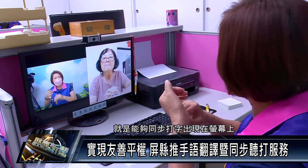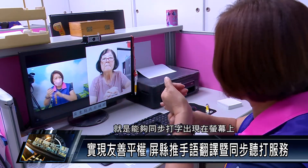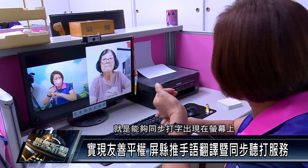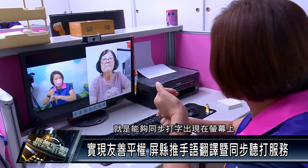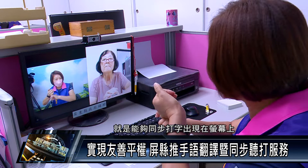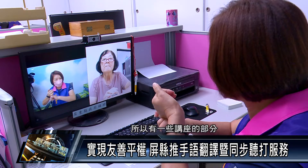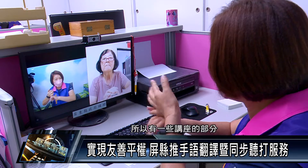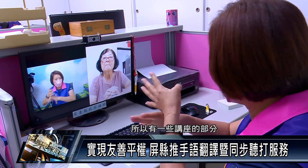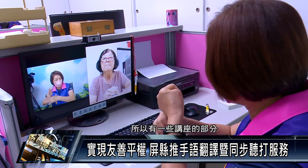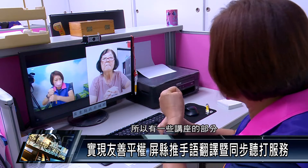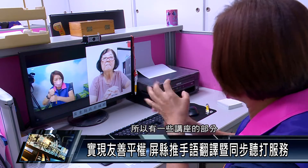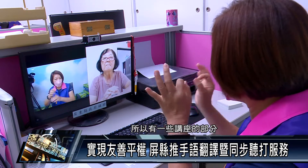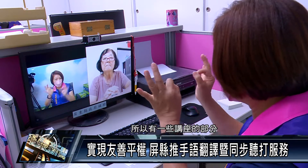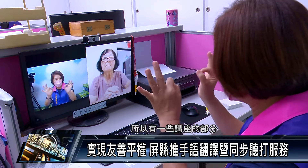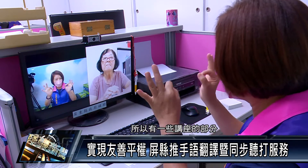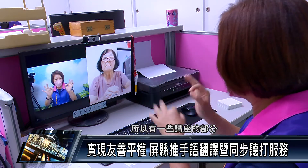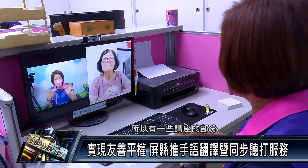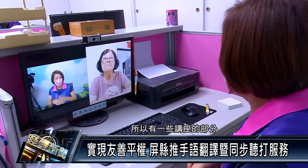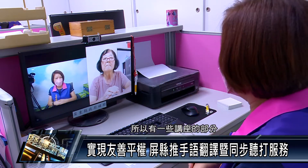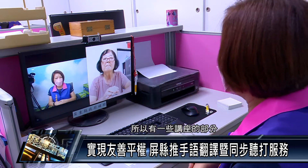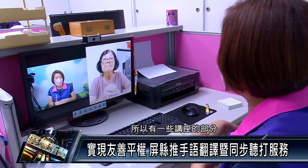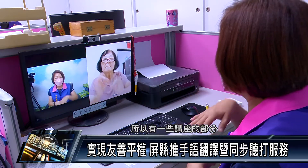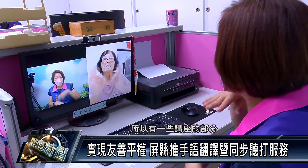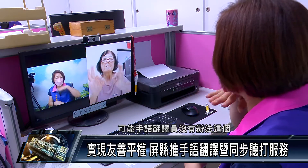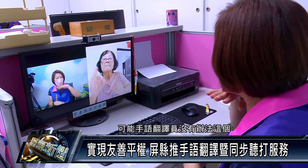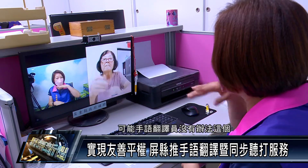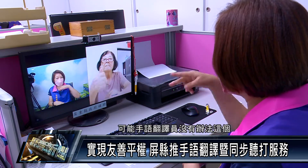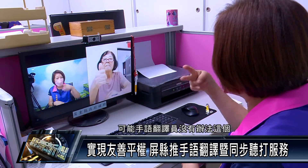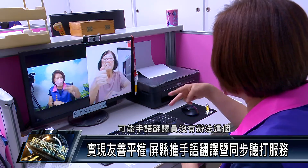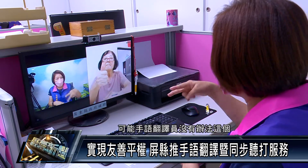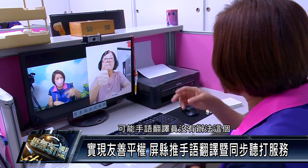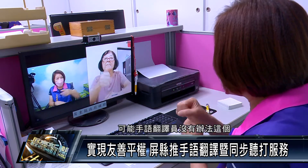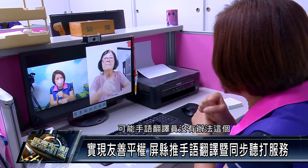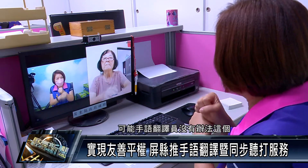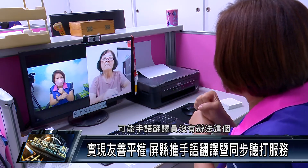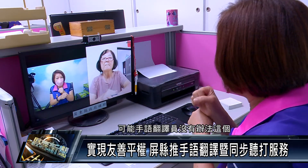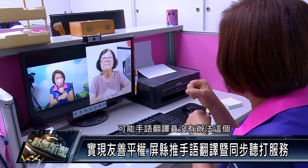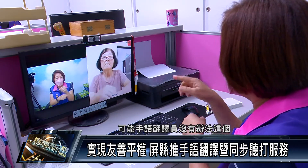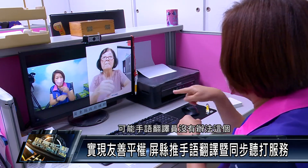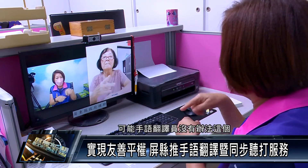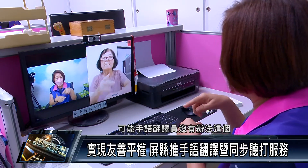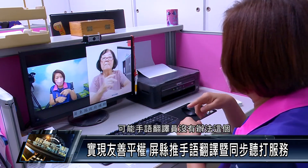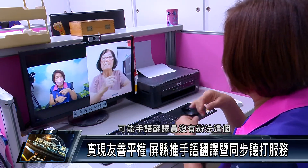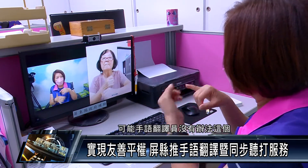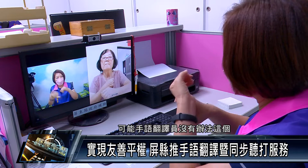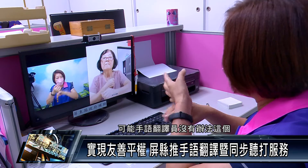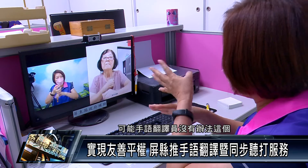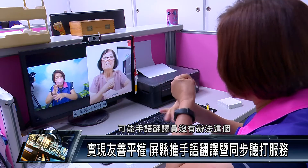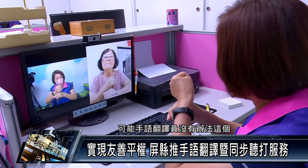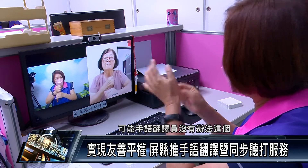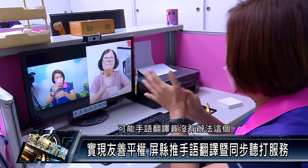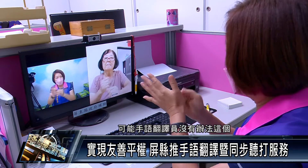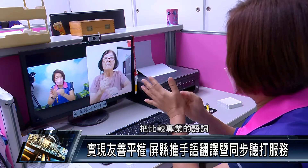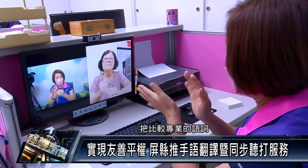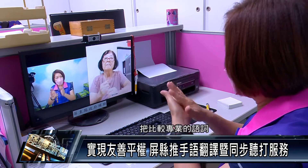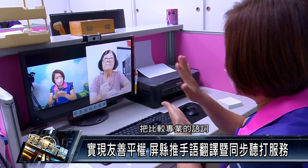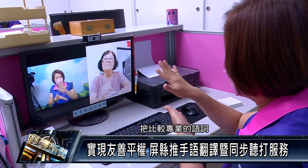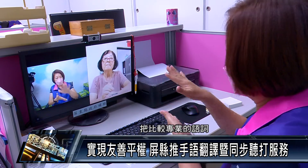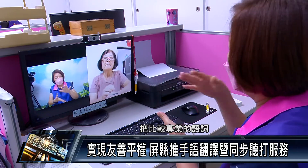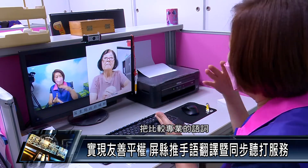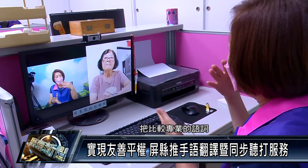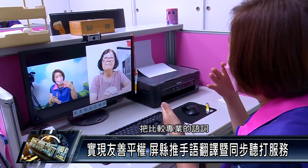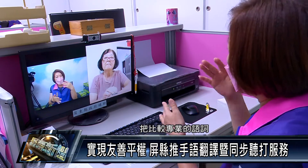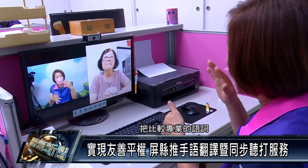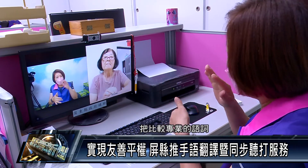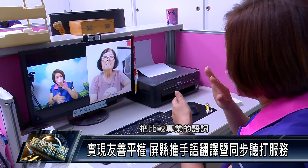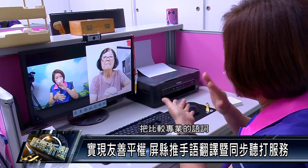出现在荧幕上，所以有一些的讲座的部分，可能翻译手语翻译员没有办法这个把比较